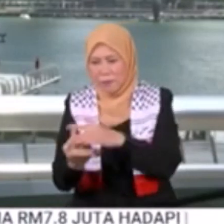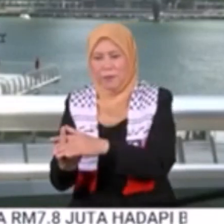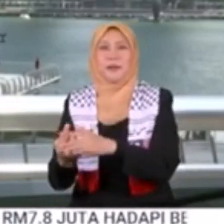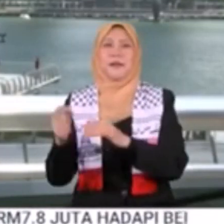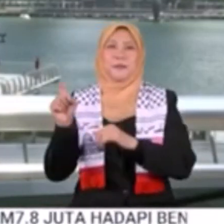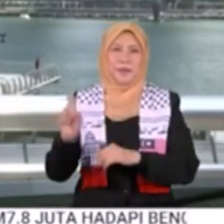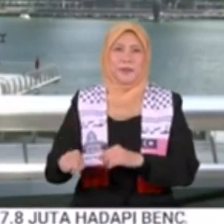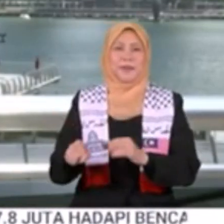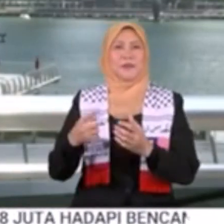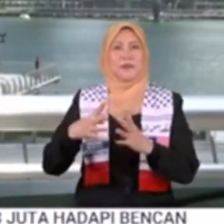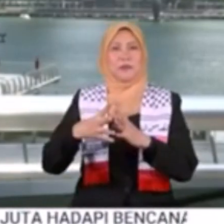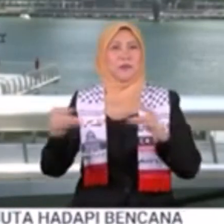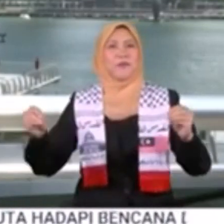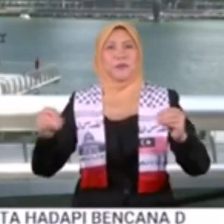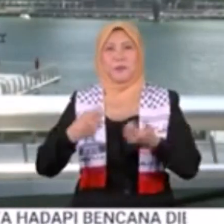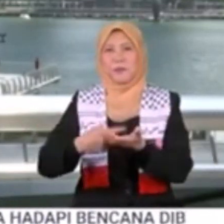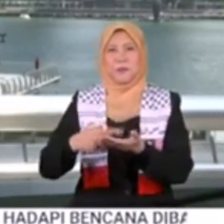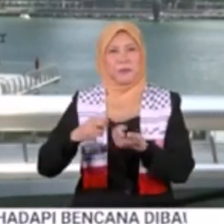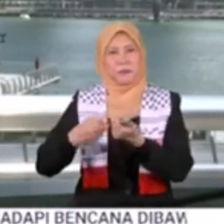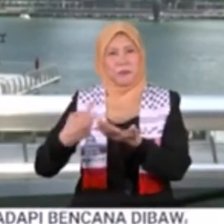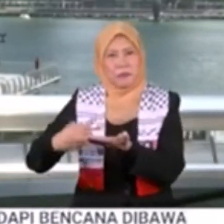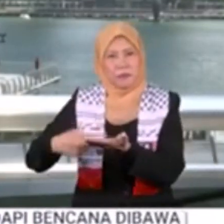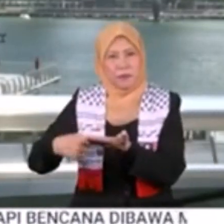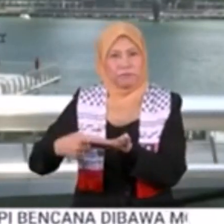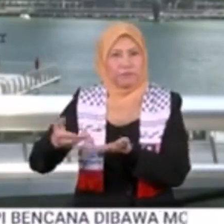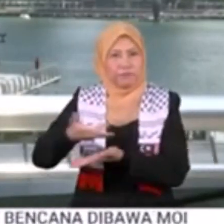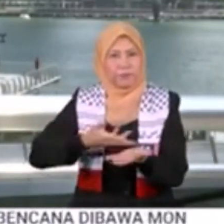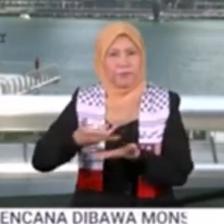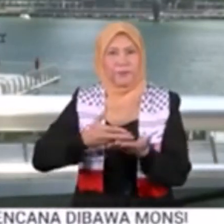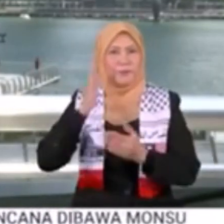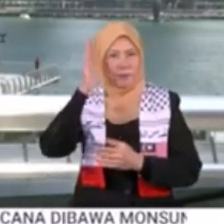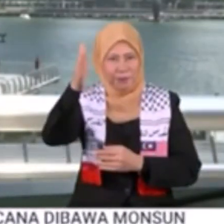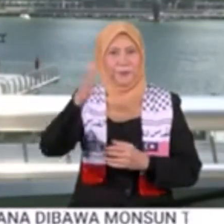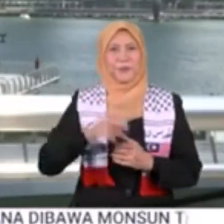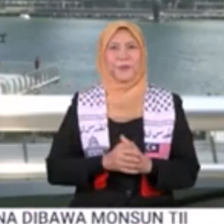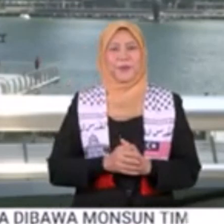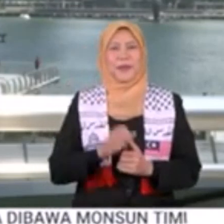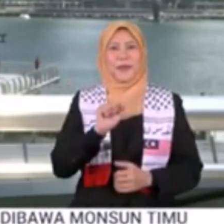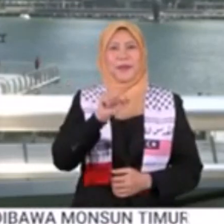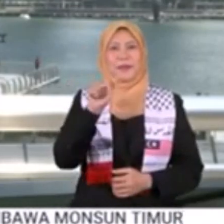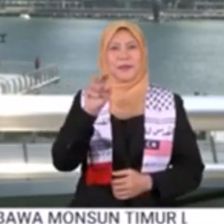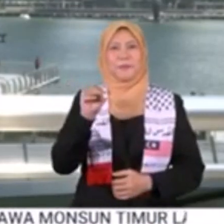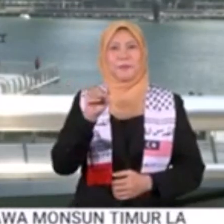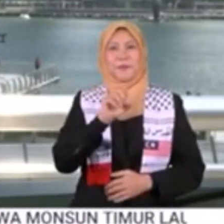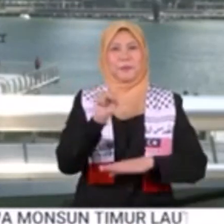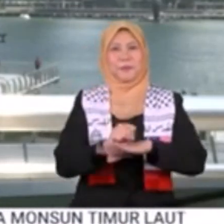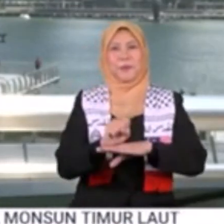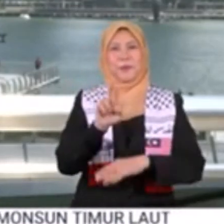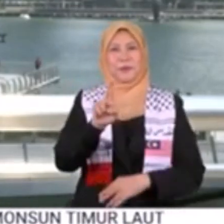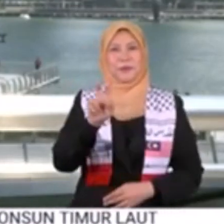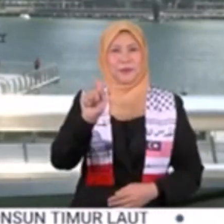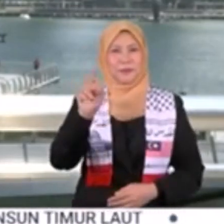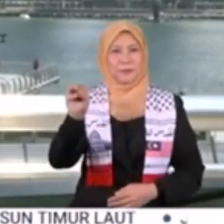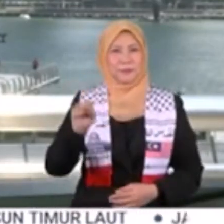menemui pengakhiran melalui siri-siri perbincangan akan datang. Azam Hussein, Singapura, RTI.